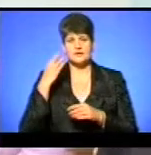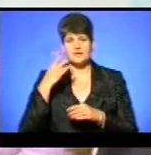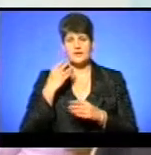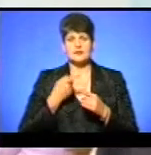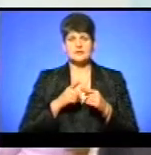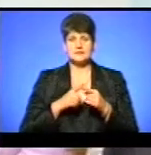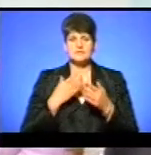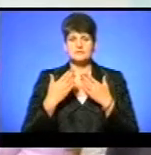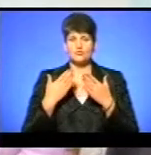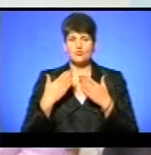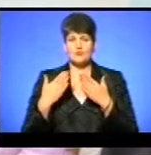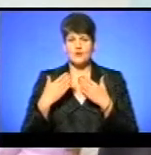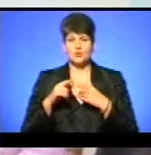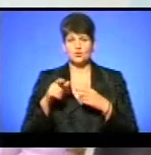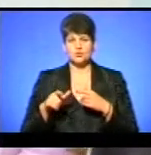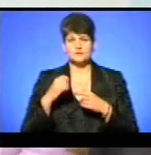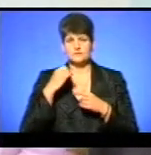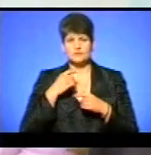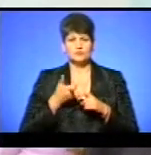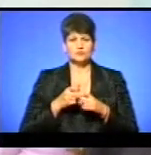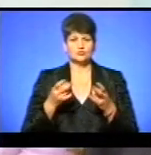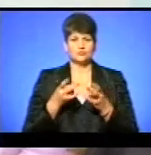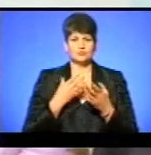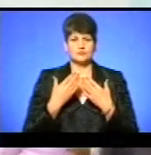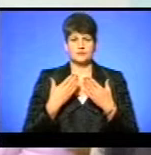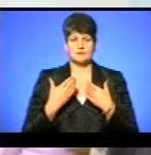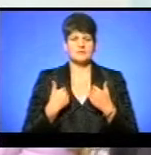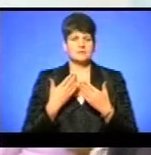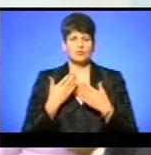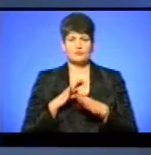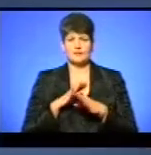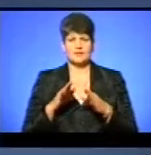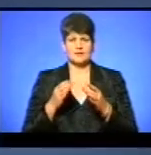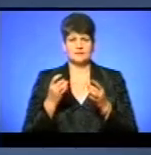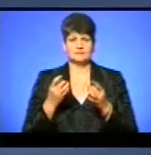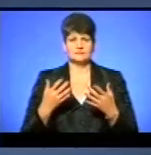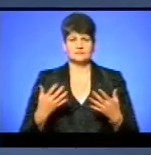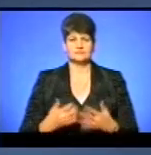спілкування. Люди похилого віку дуже потребують спілкування, але ми спілкуємося з них в нетрадиційних формах.